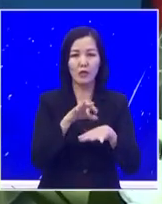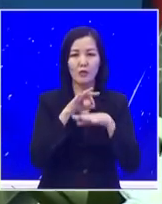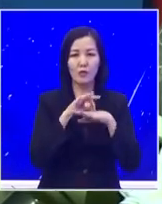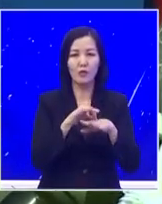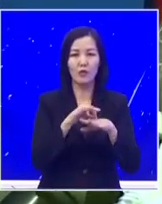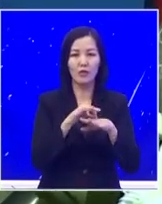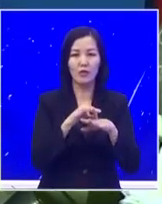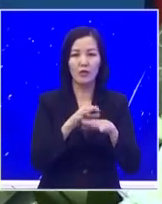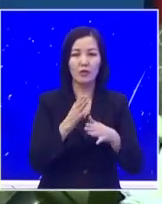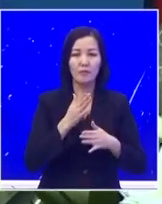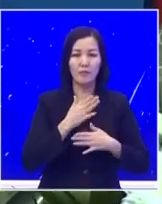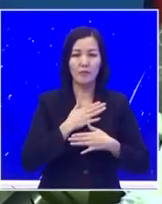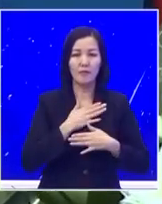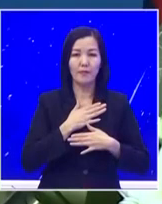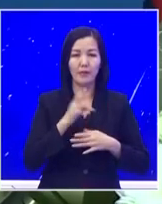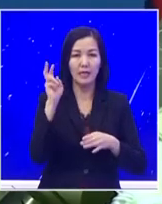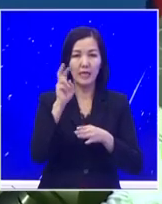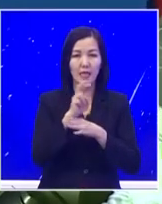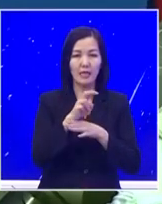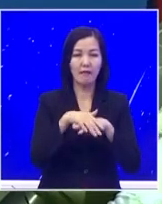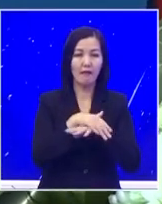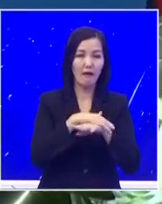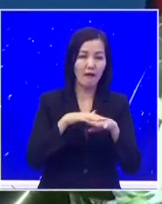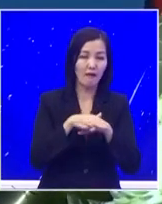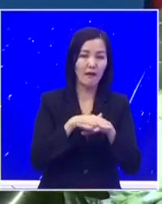ойлаймын. Келген халыққа